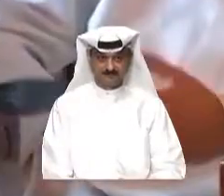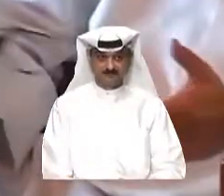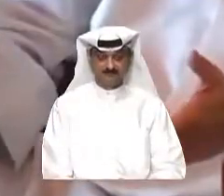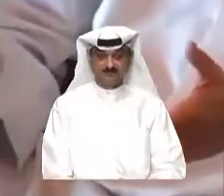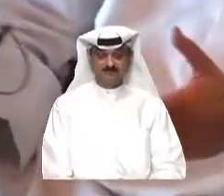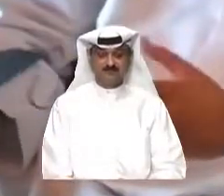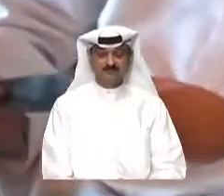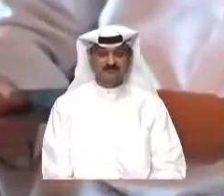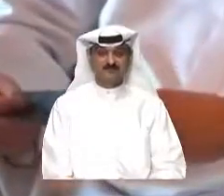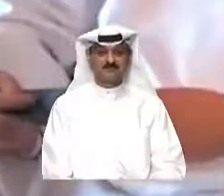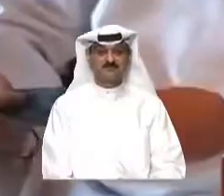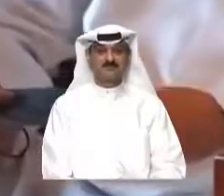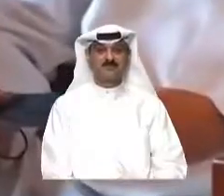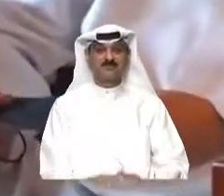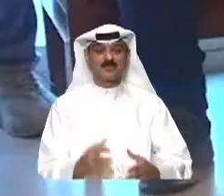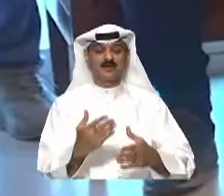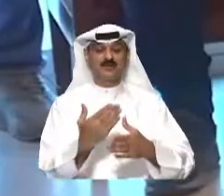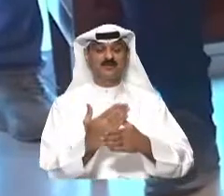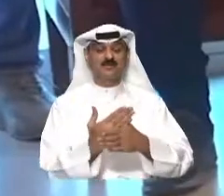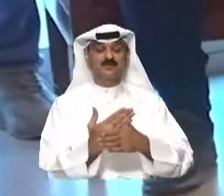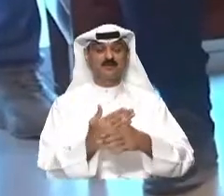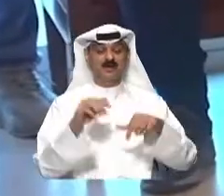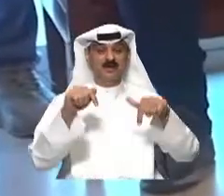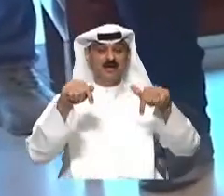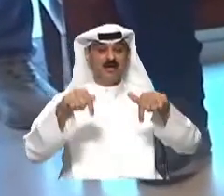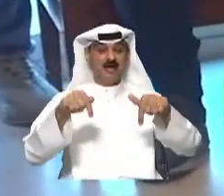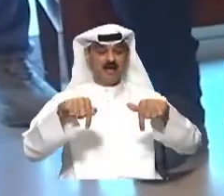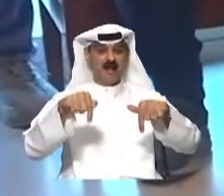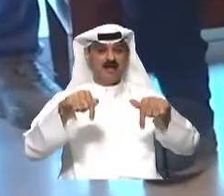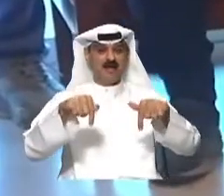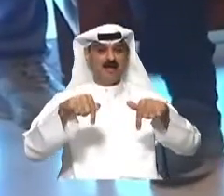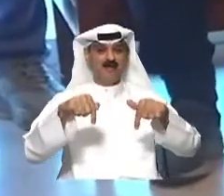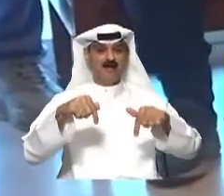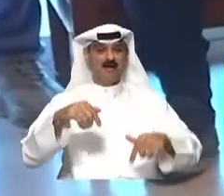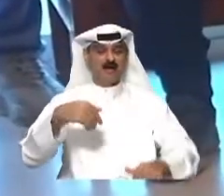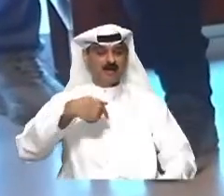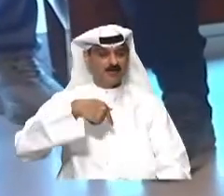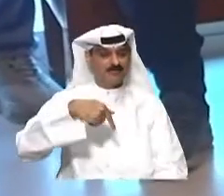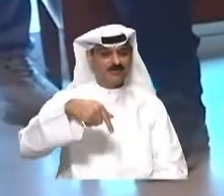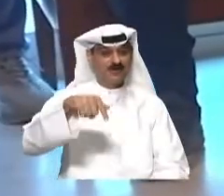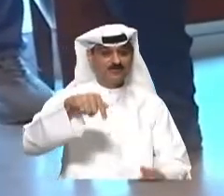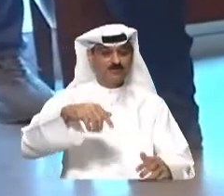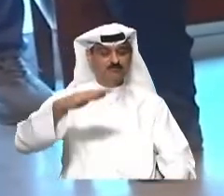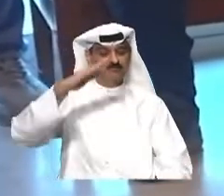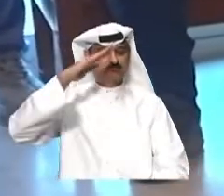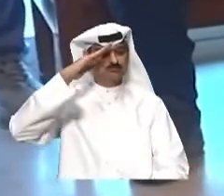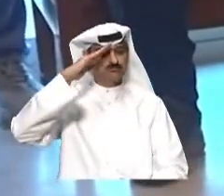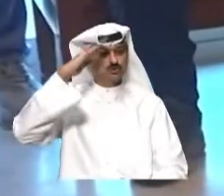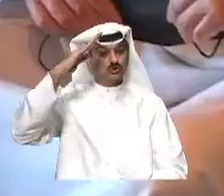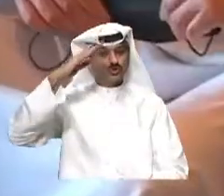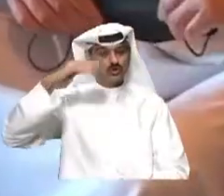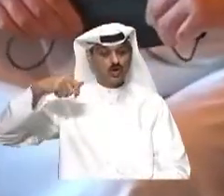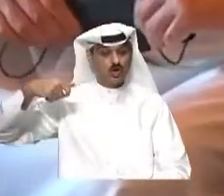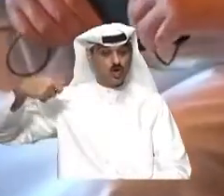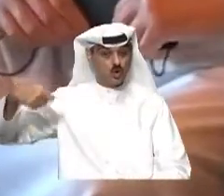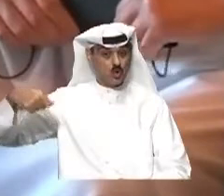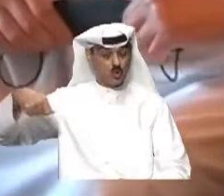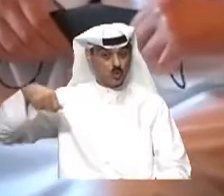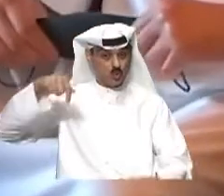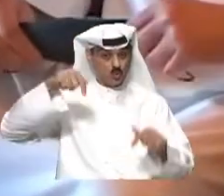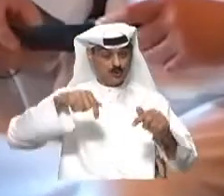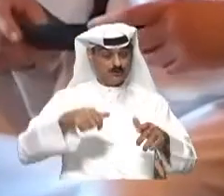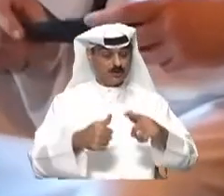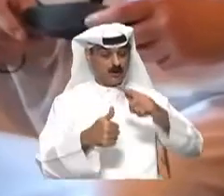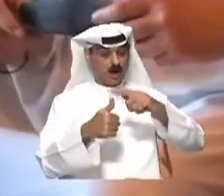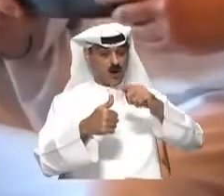لذلك لا يسعني يعني في هذا المقام إلا أني أتقدم بالشكر لمعاليك أولا